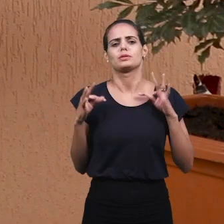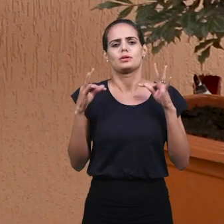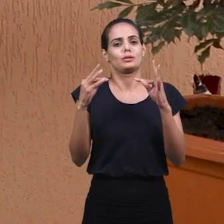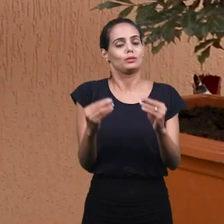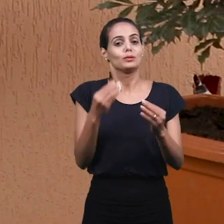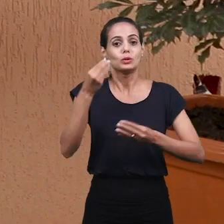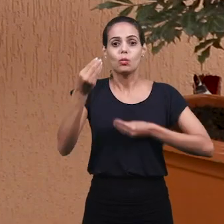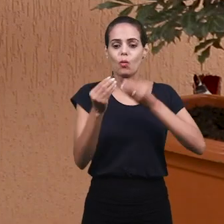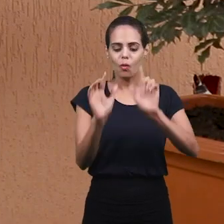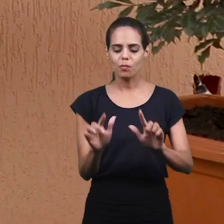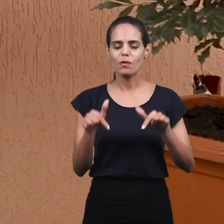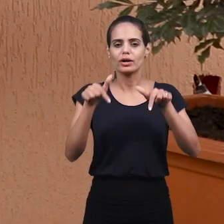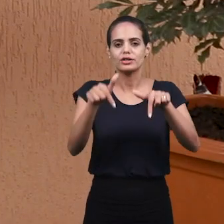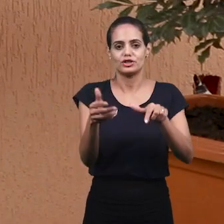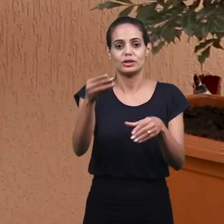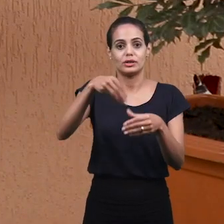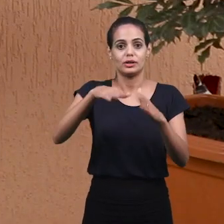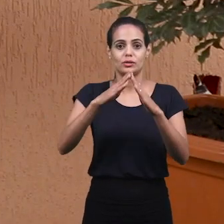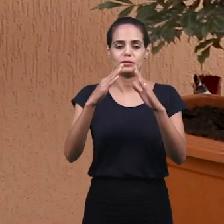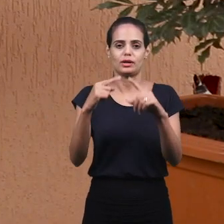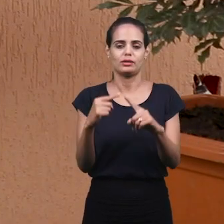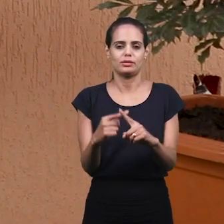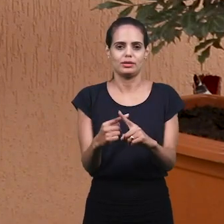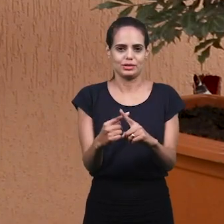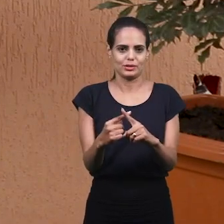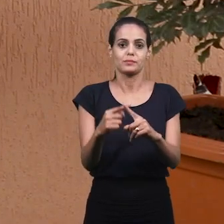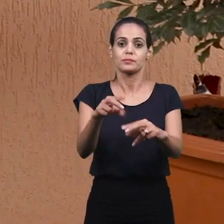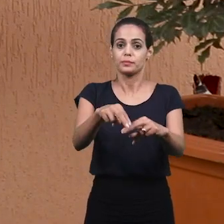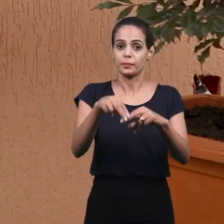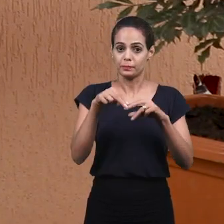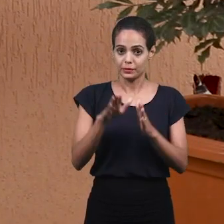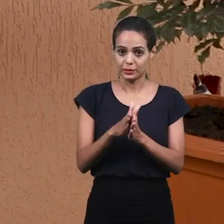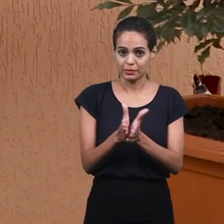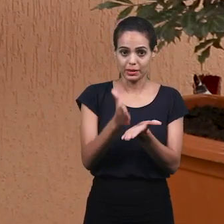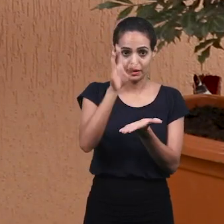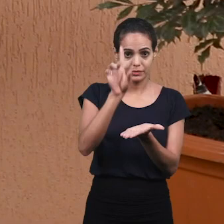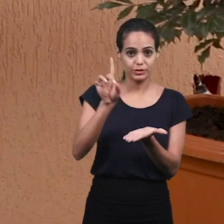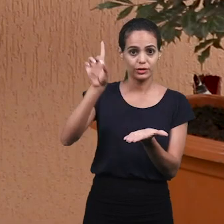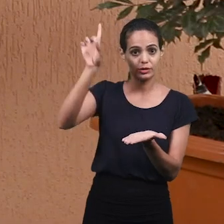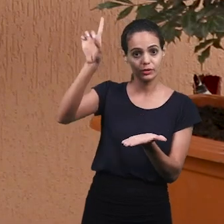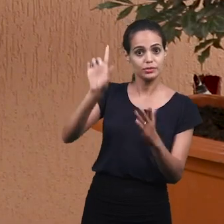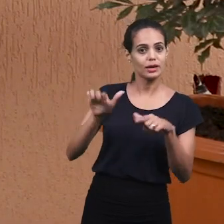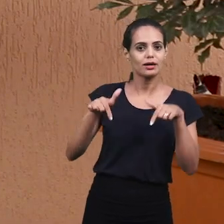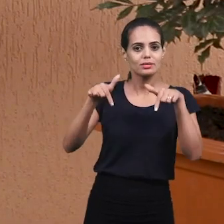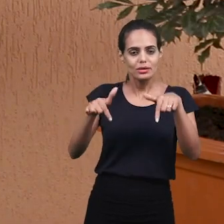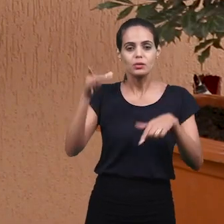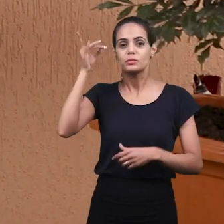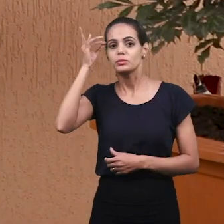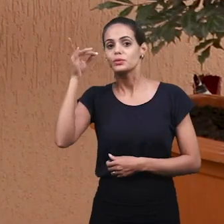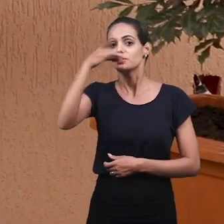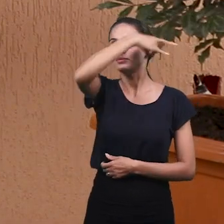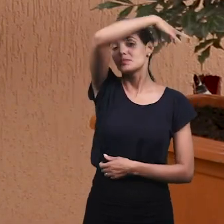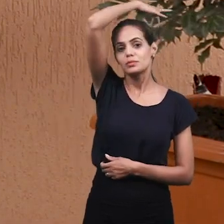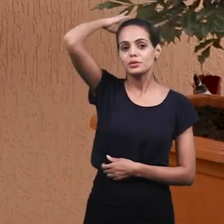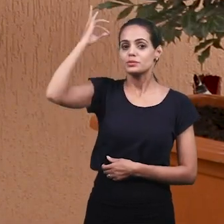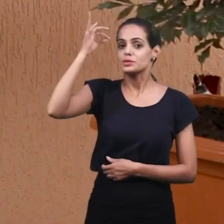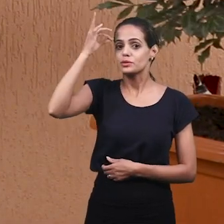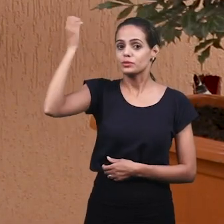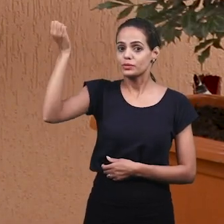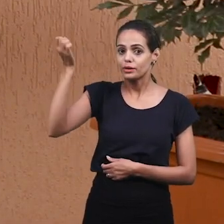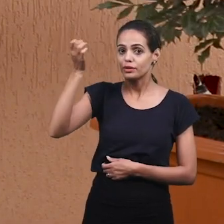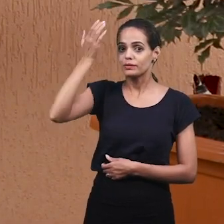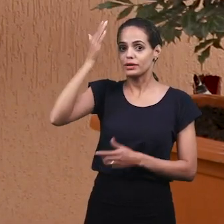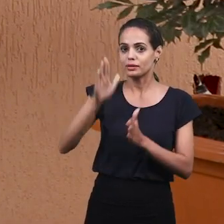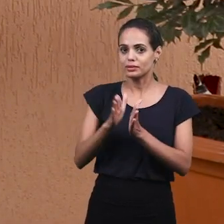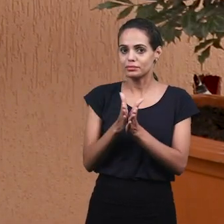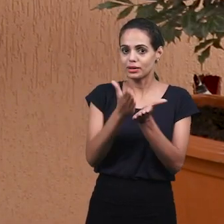montre tout ce qu'il veut qu'il soit fait au milieu de son Église. C'est à travers la parole, à travers l'action de l'Esprit qui révèle la